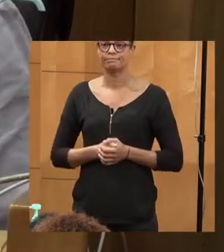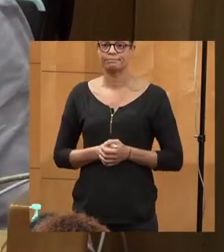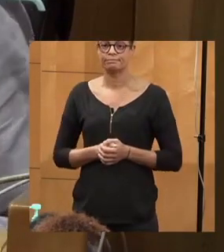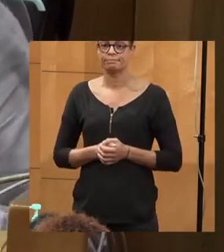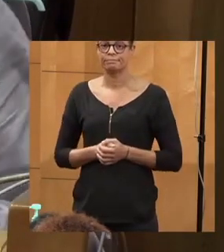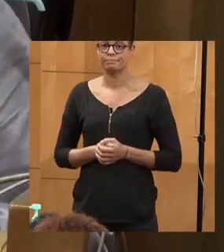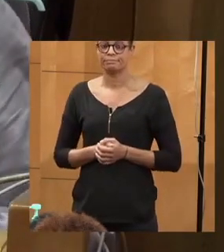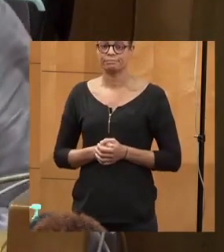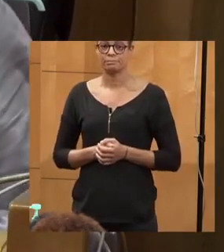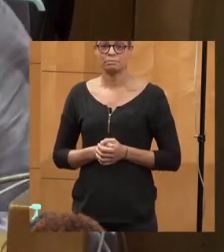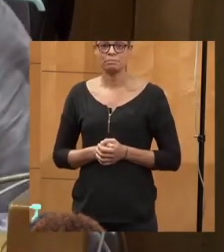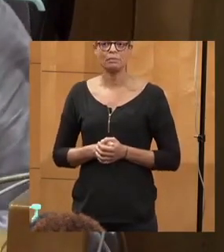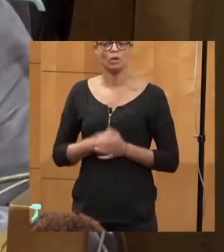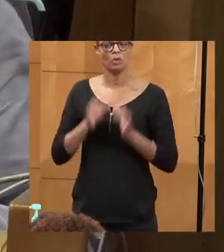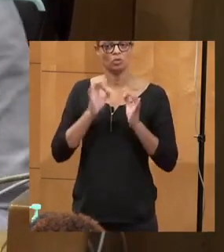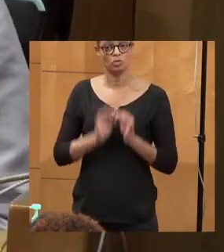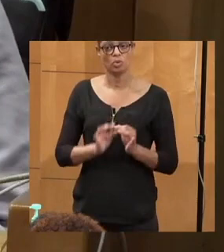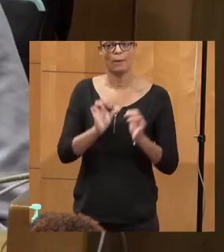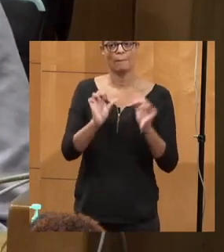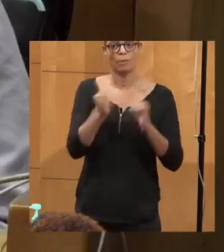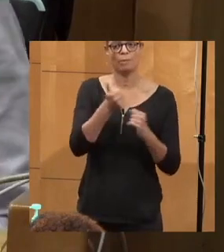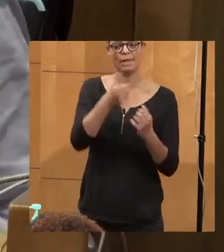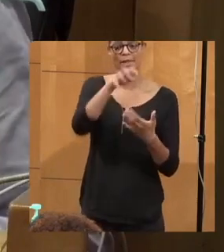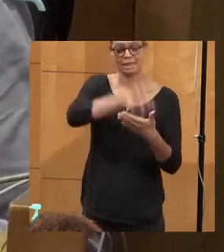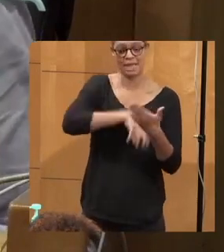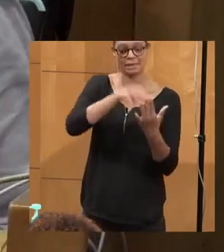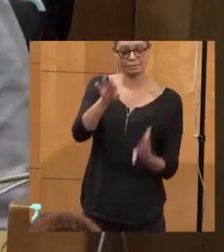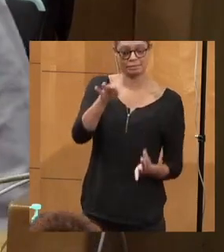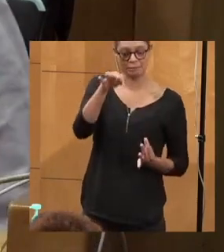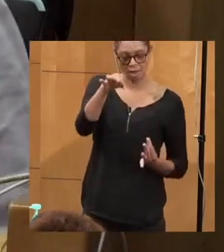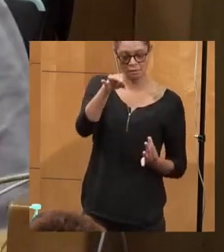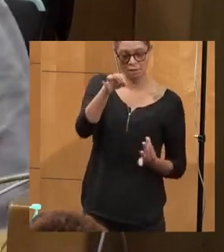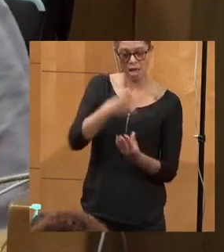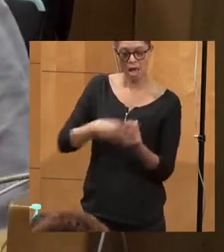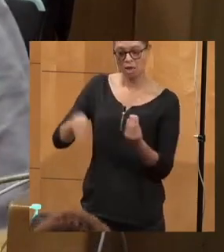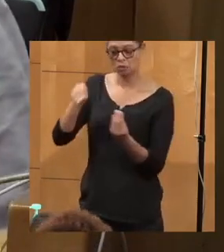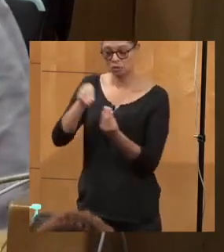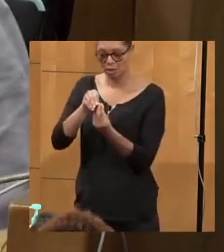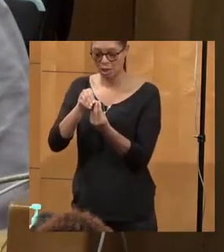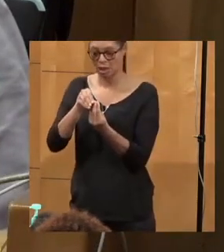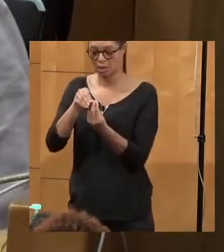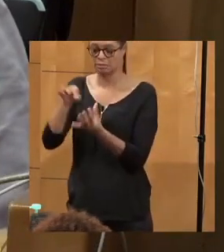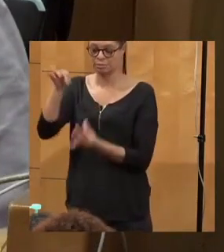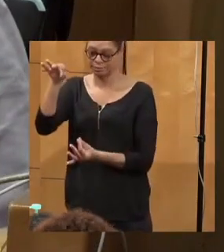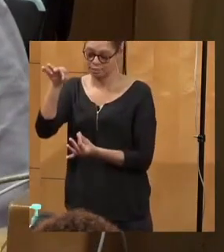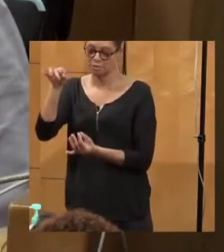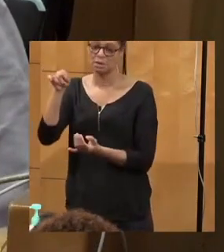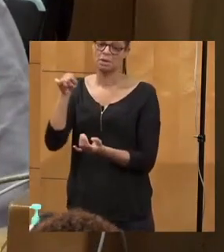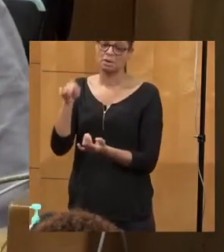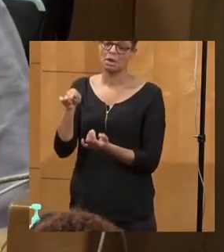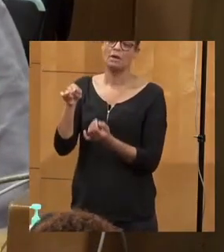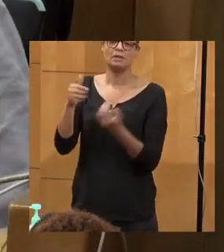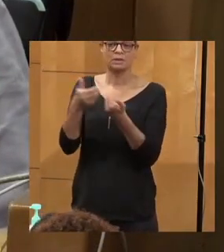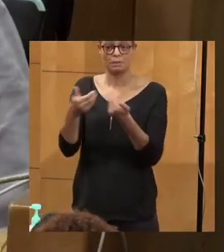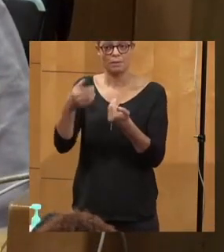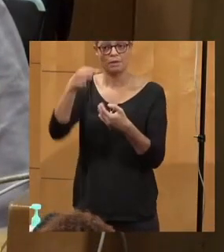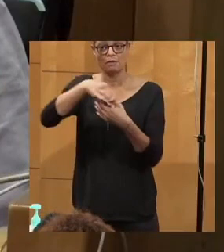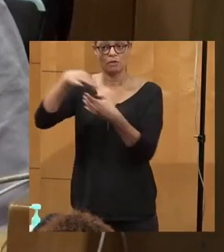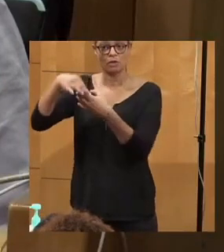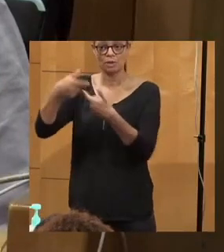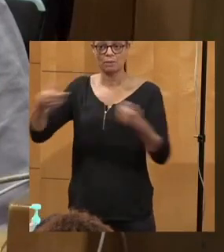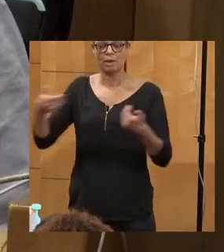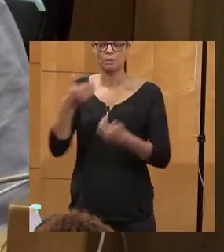Puisque vous nous avez remis initialement un texte et il y a un amendement, et je propose que l'on vote l'amendement séparément.